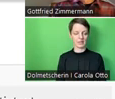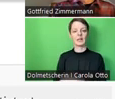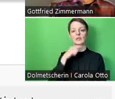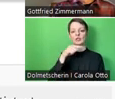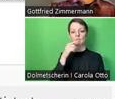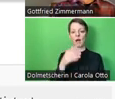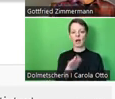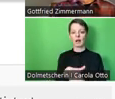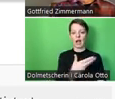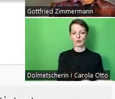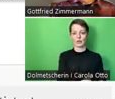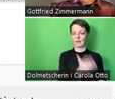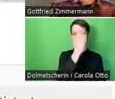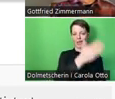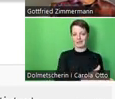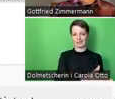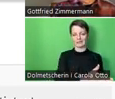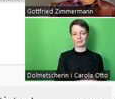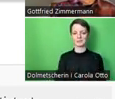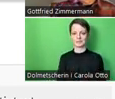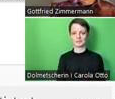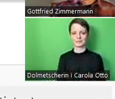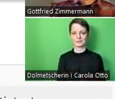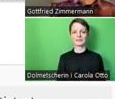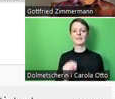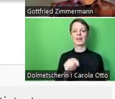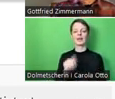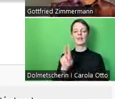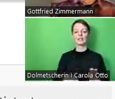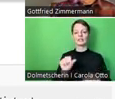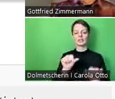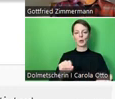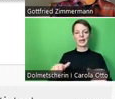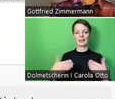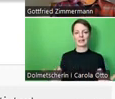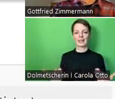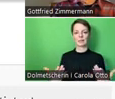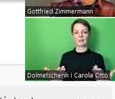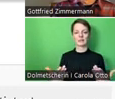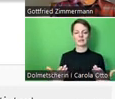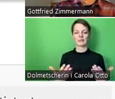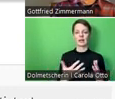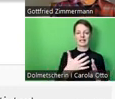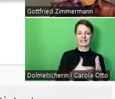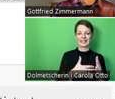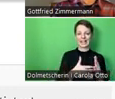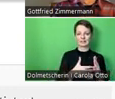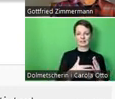Sprachausgabe wird beendet. Dann habe ich verschiedene Möglichkeiten hier bei Größe und bei